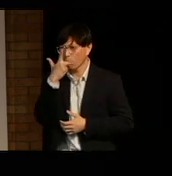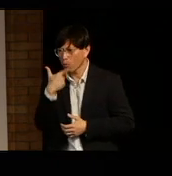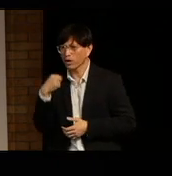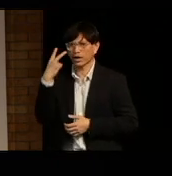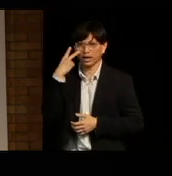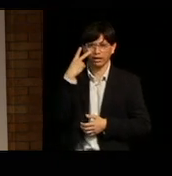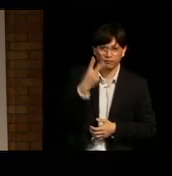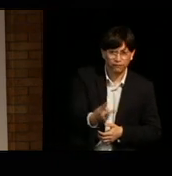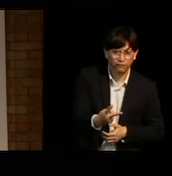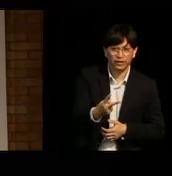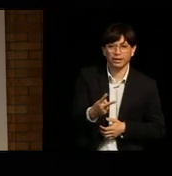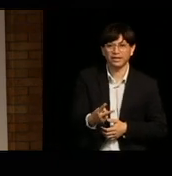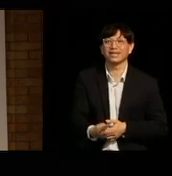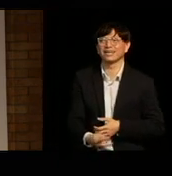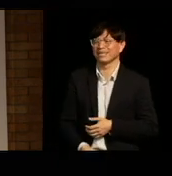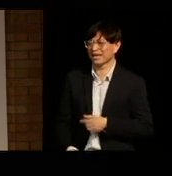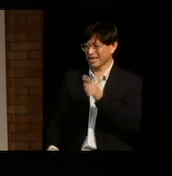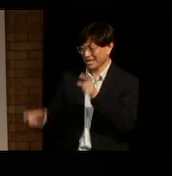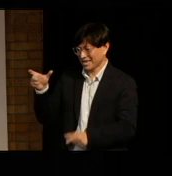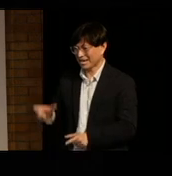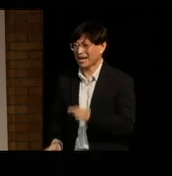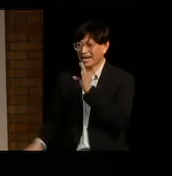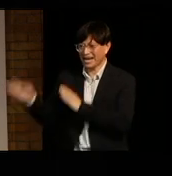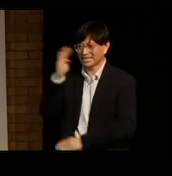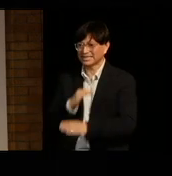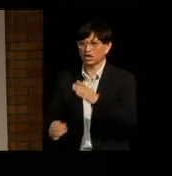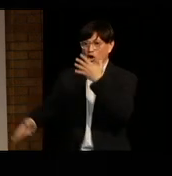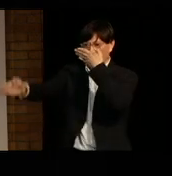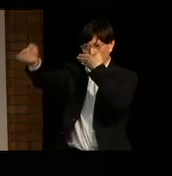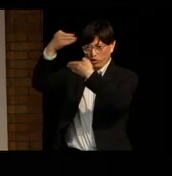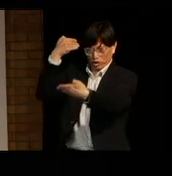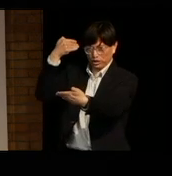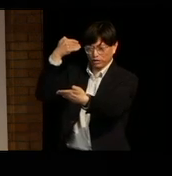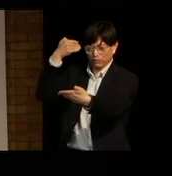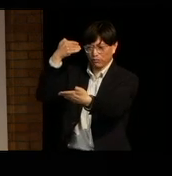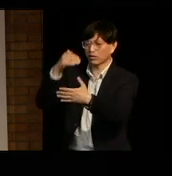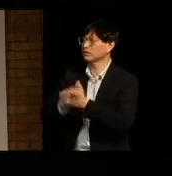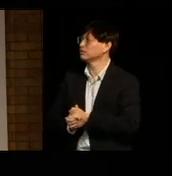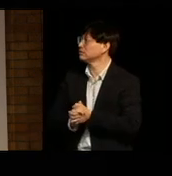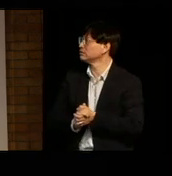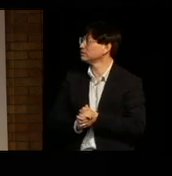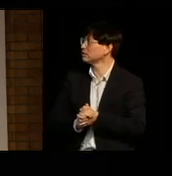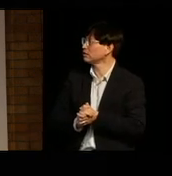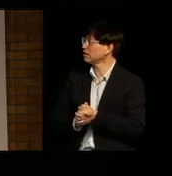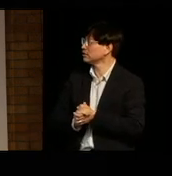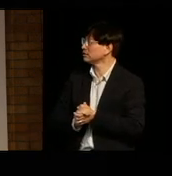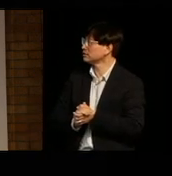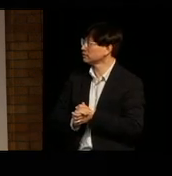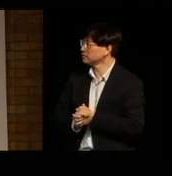chirichetti con Sindrome di Down chirichetti con autismo accoliti che ne so anche